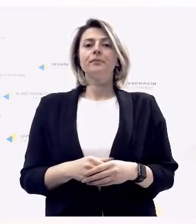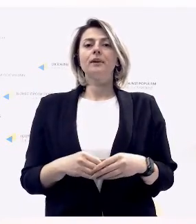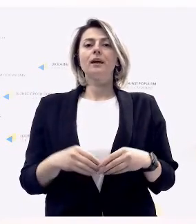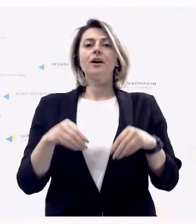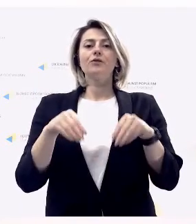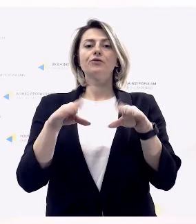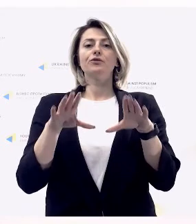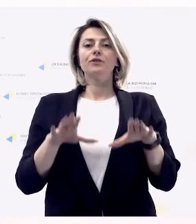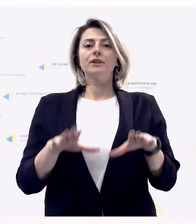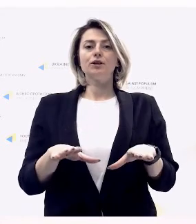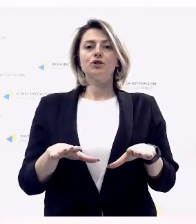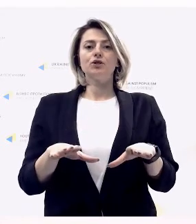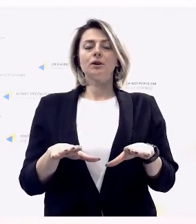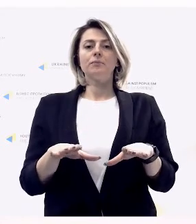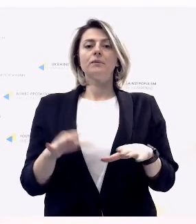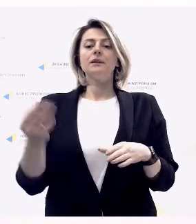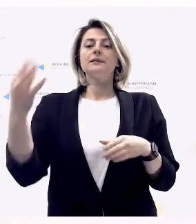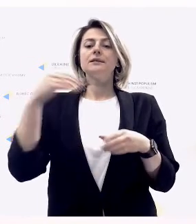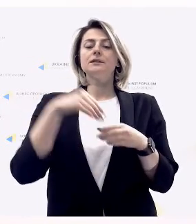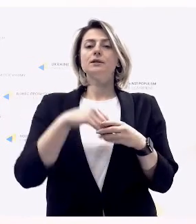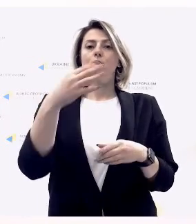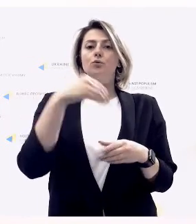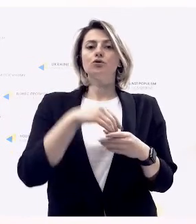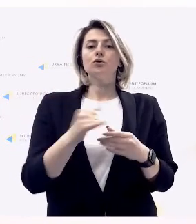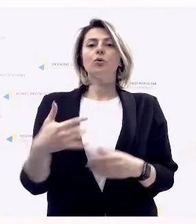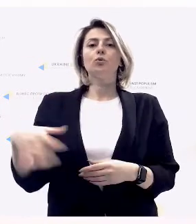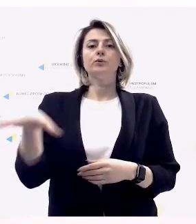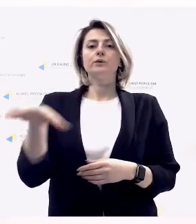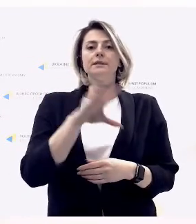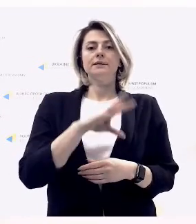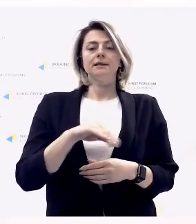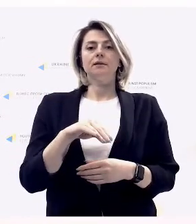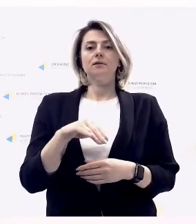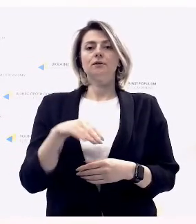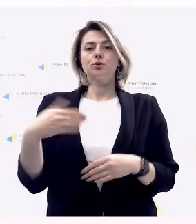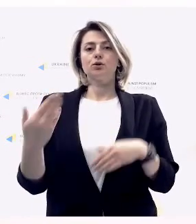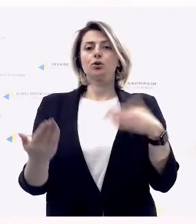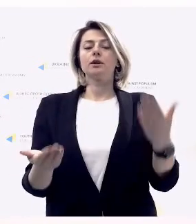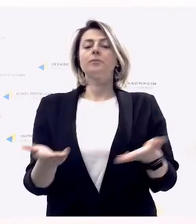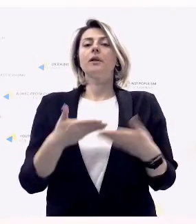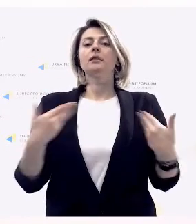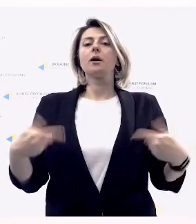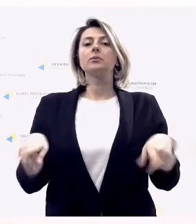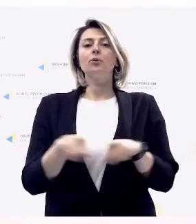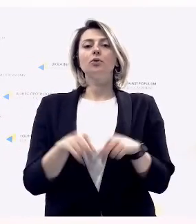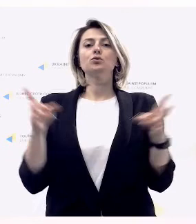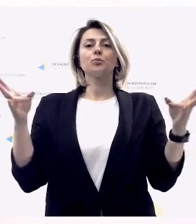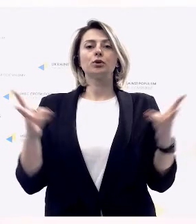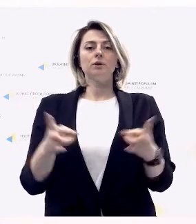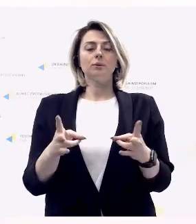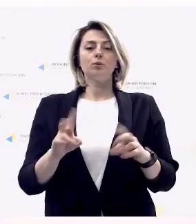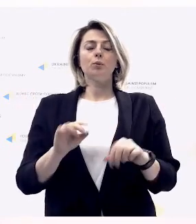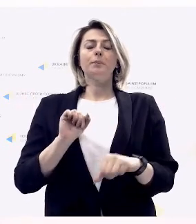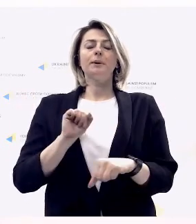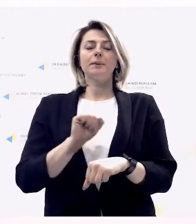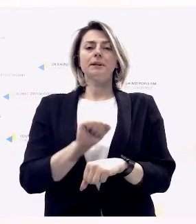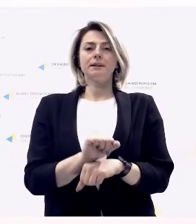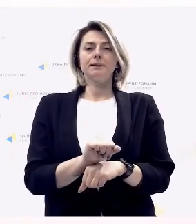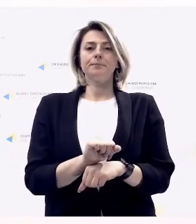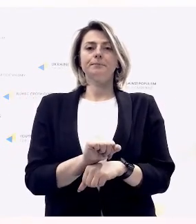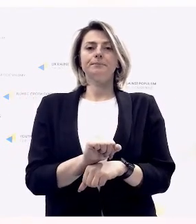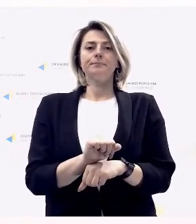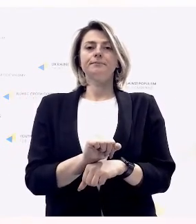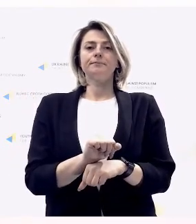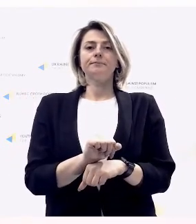визначення з залученням усіх сторін. Нам також потрібно припинити